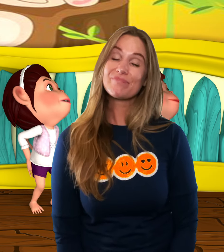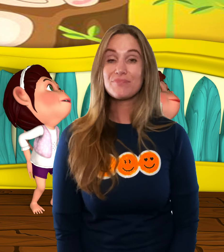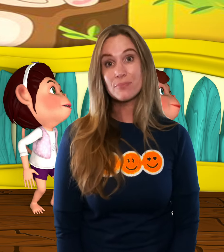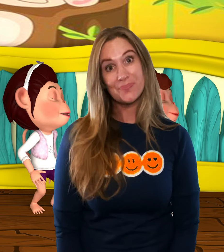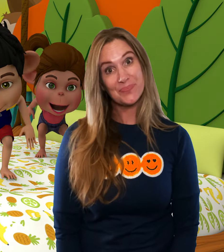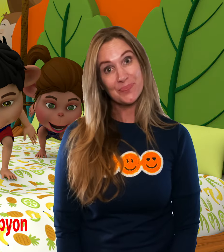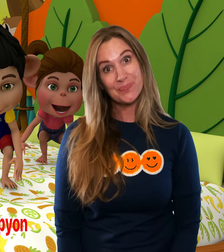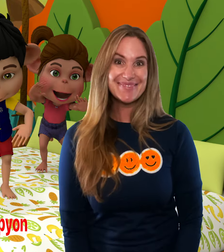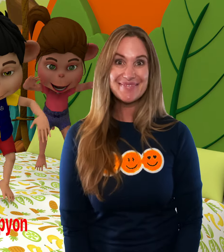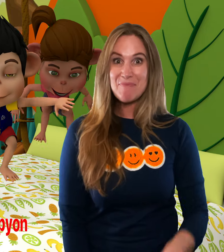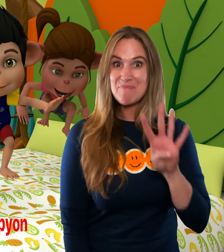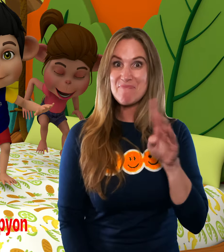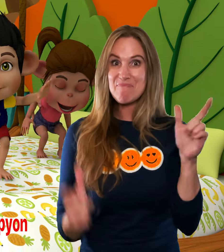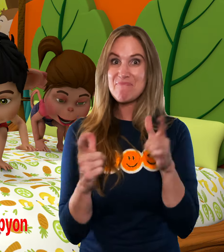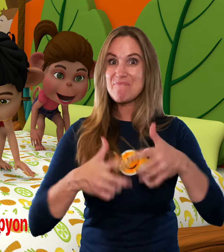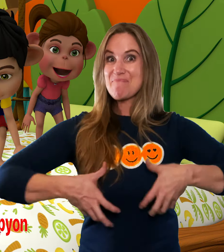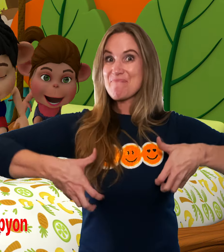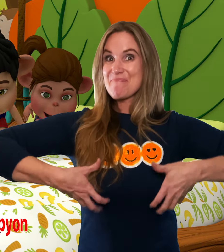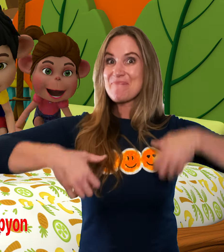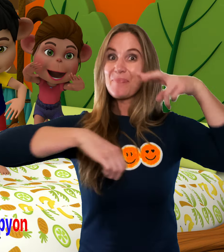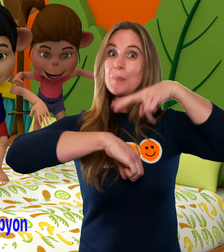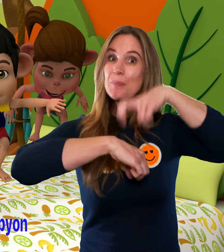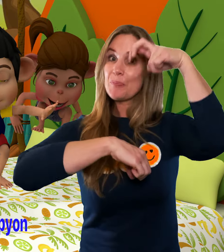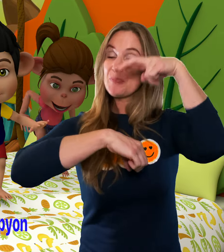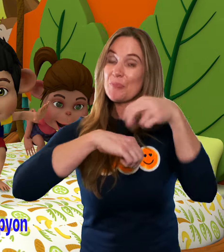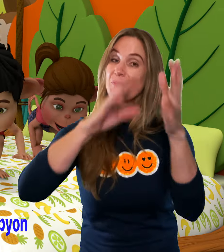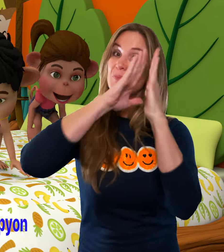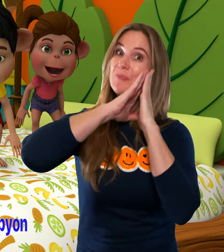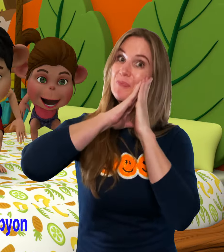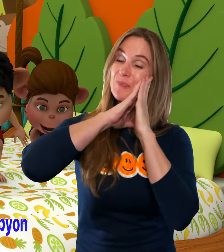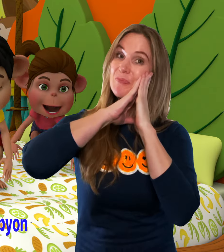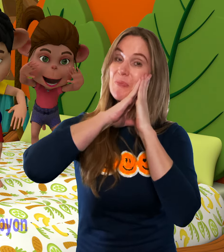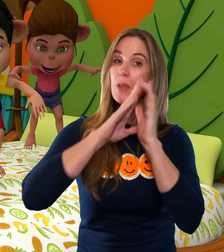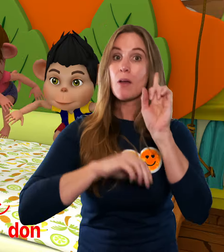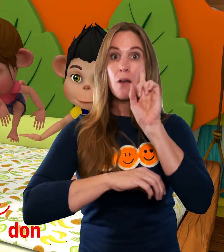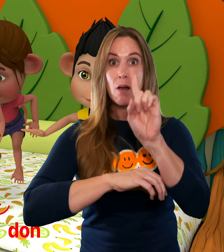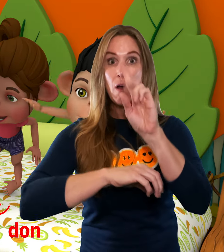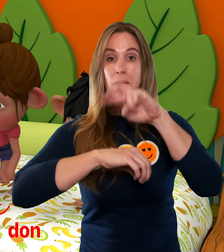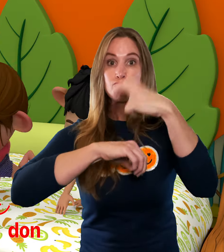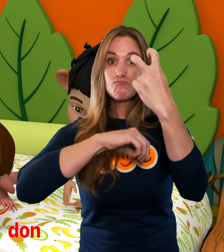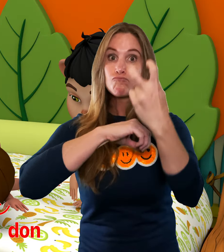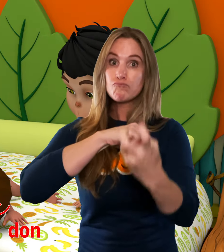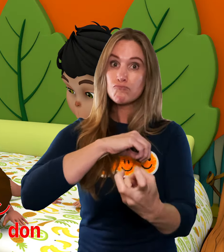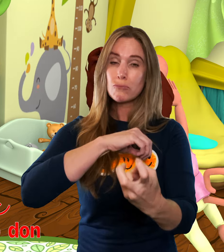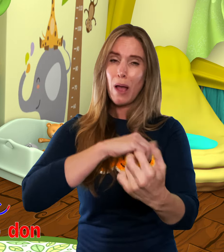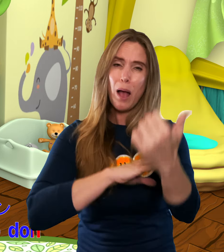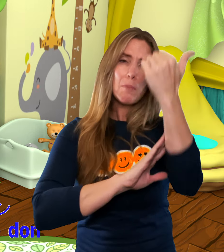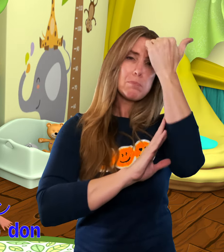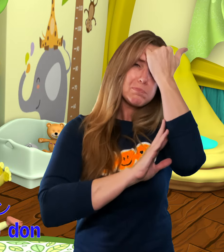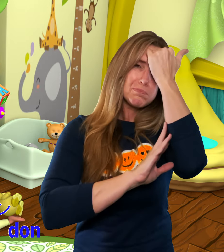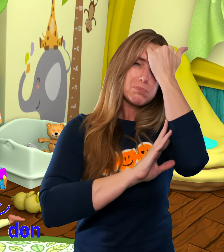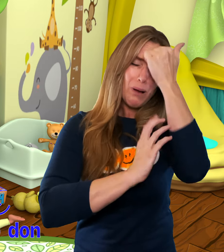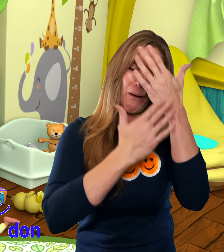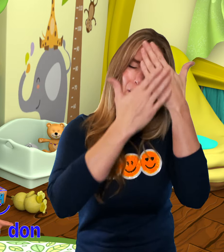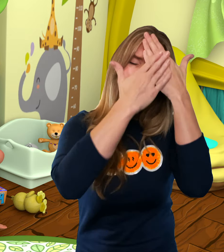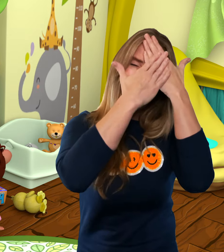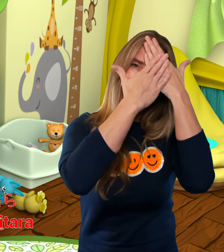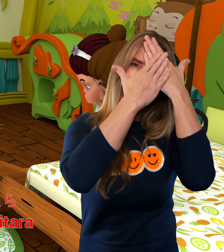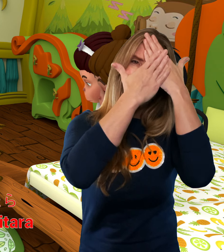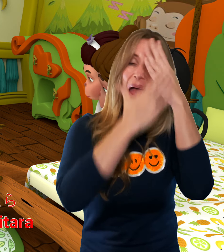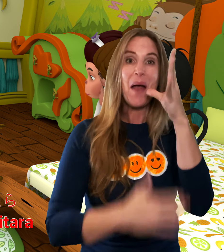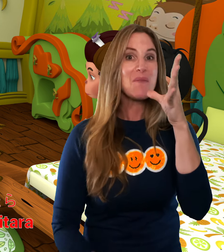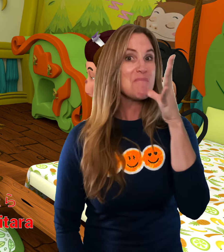た4匹のちびザルベートでぴょん1匹落ちて頭を